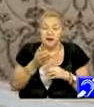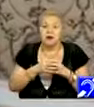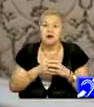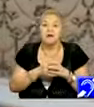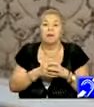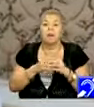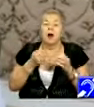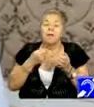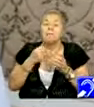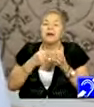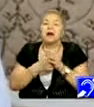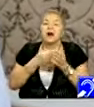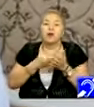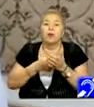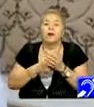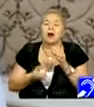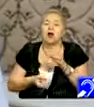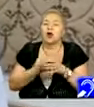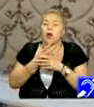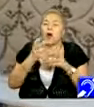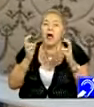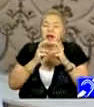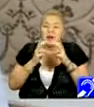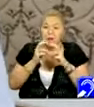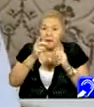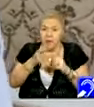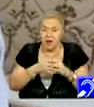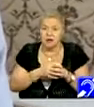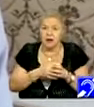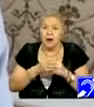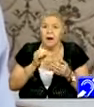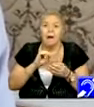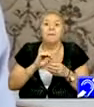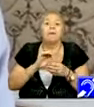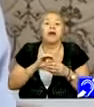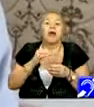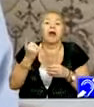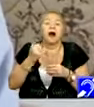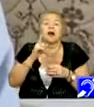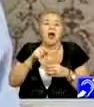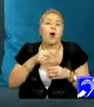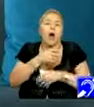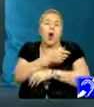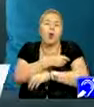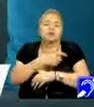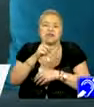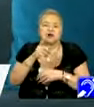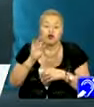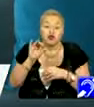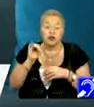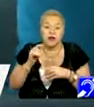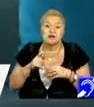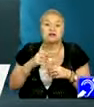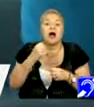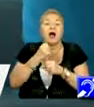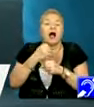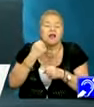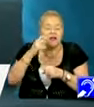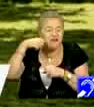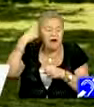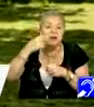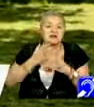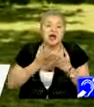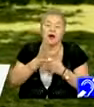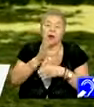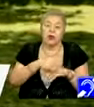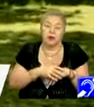își achiziționează noi echipamentele pe care le avem noi la Consiliul Județean, pentru a duce munca mai departe. În